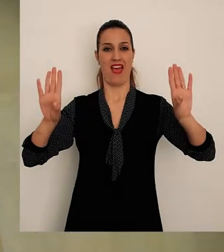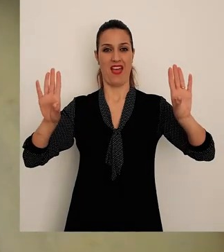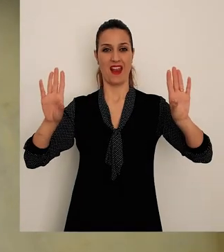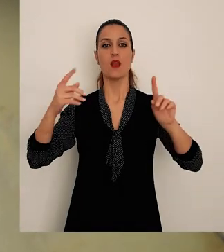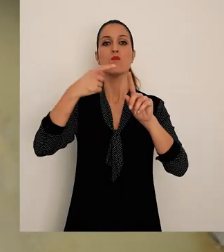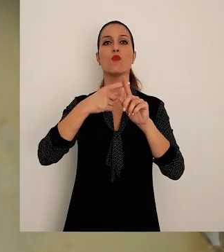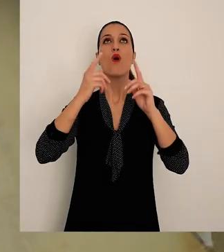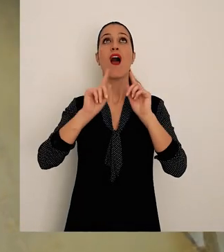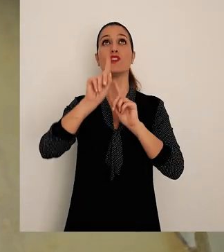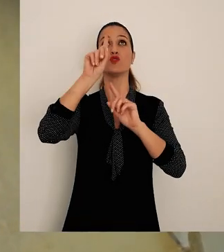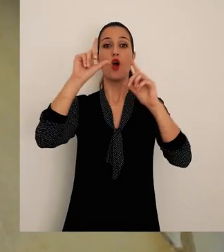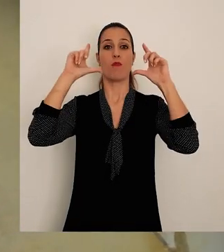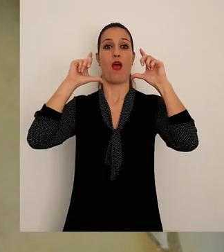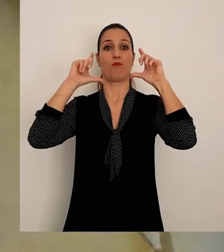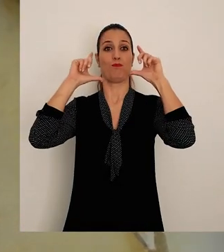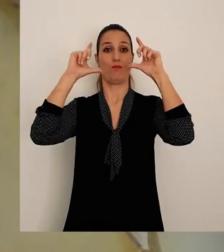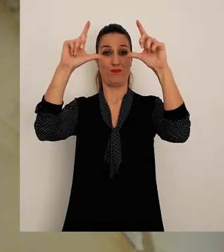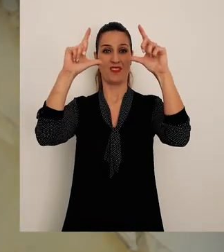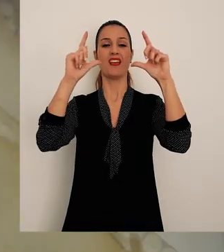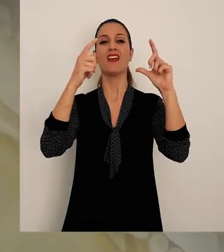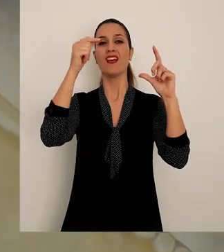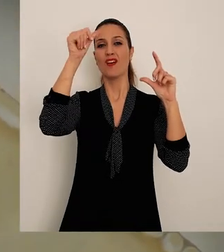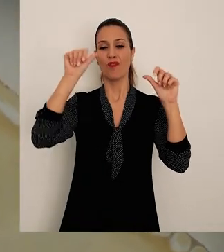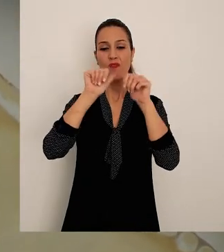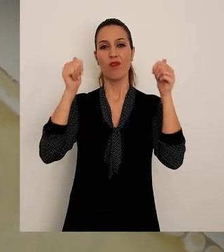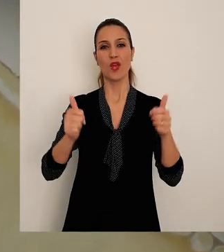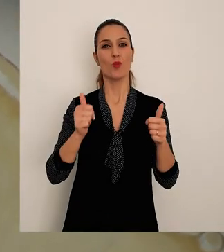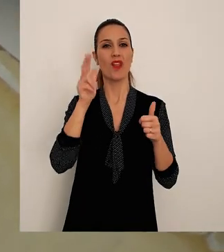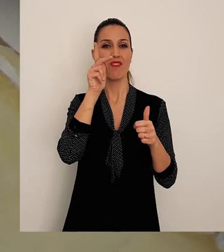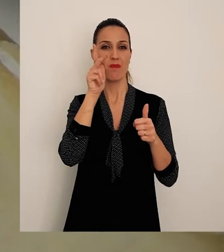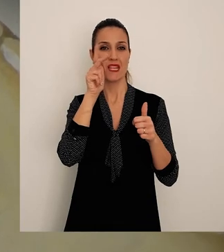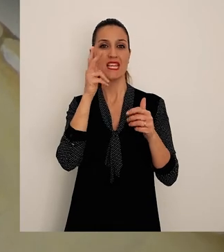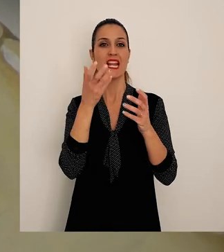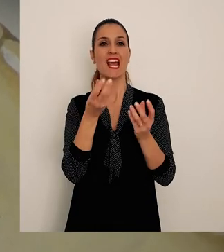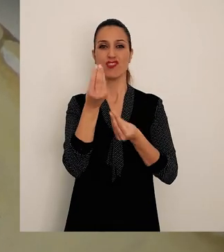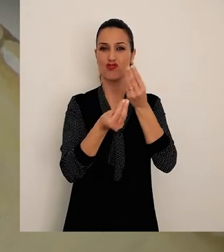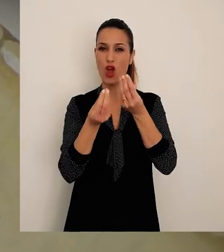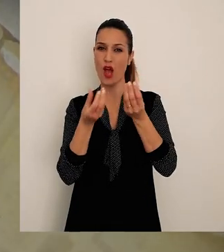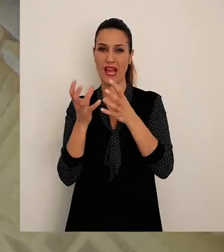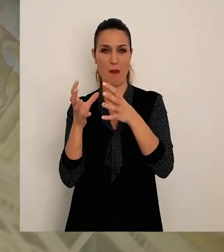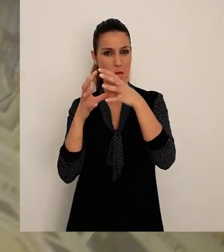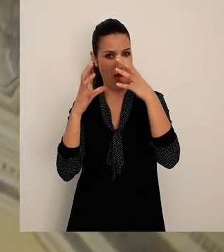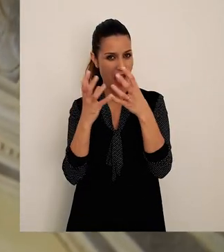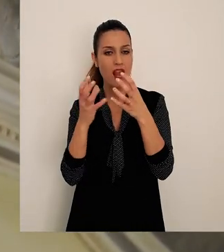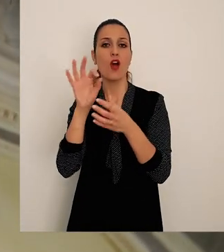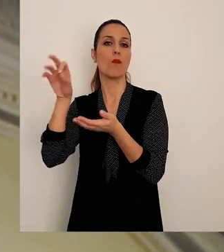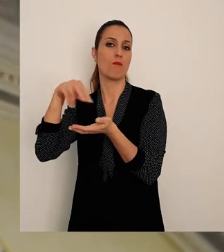sono due medaglioni con figure femminili nell'atto di giocare a palla e di danzare.